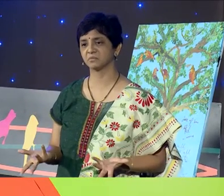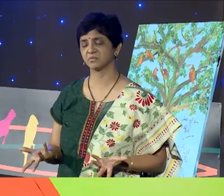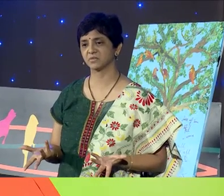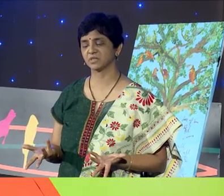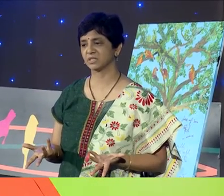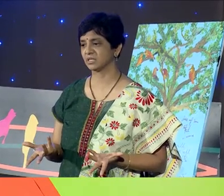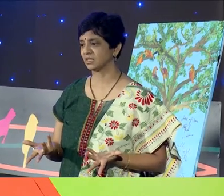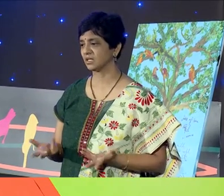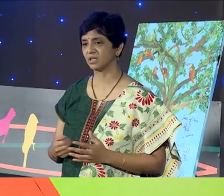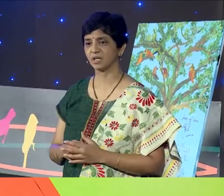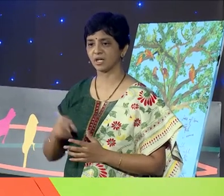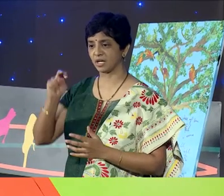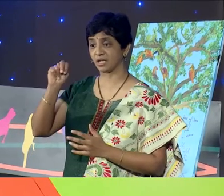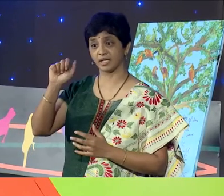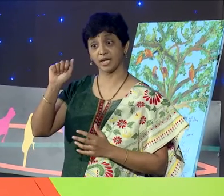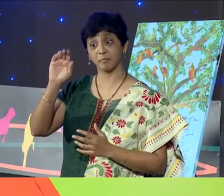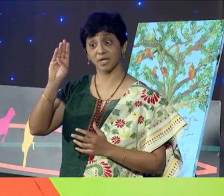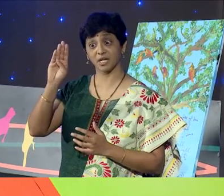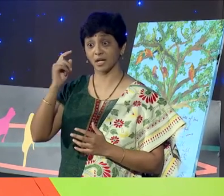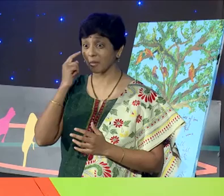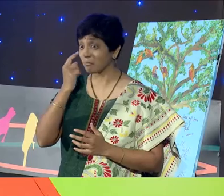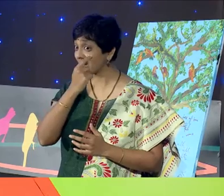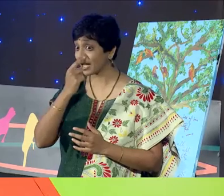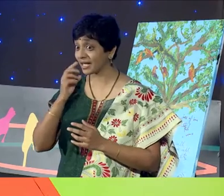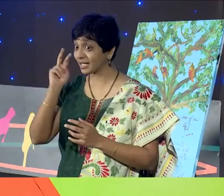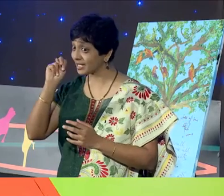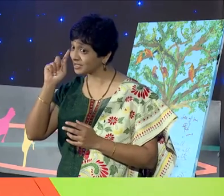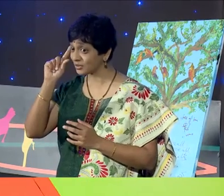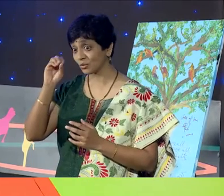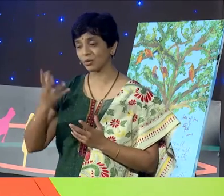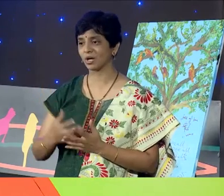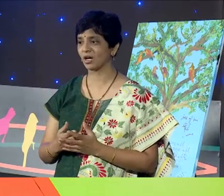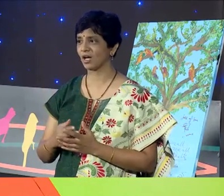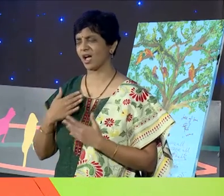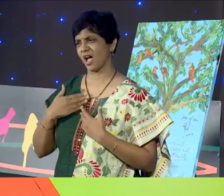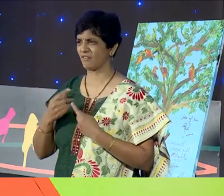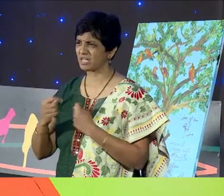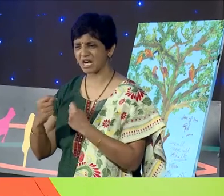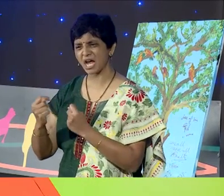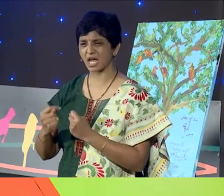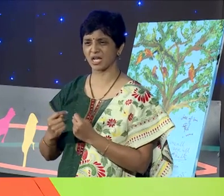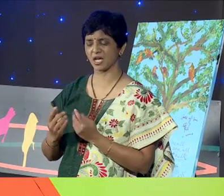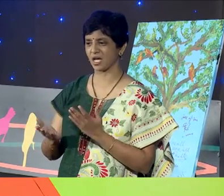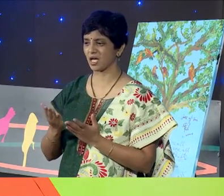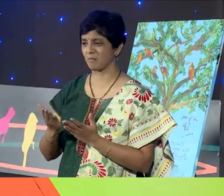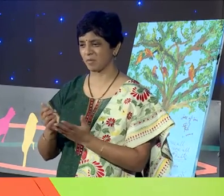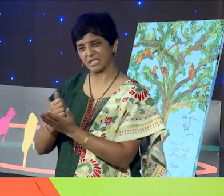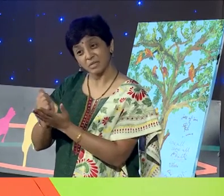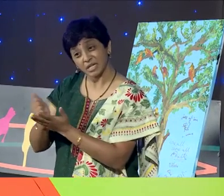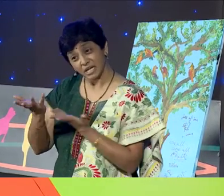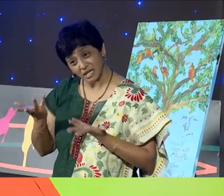मैंने नेशनल एसोसिएशन फॉर द ब्लाइंड में जाके कोशिश की कि कुछ वोकेशनल ट्रेड की ट्रेनिंग लूँ, हट्टा खट्टा 6 फुट का। मुझे